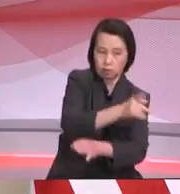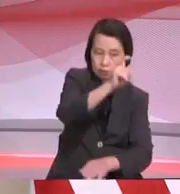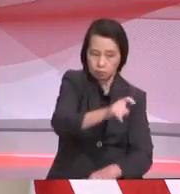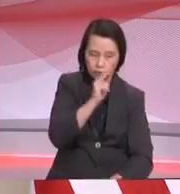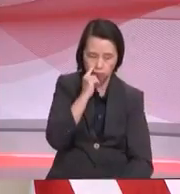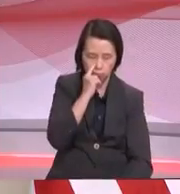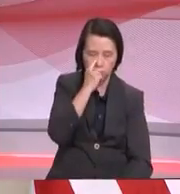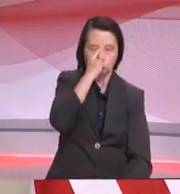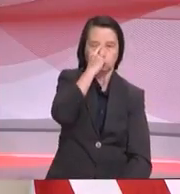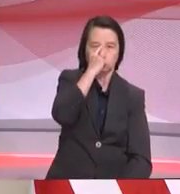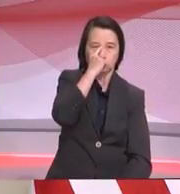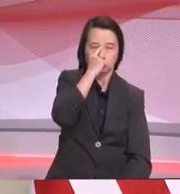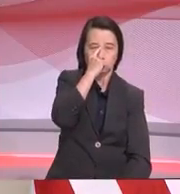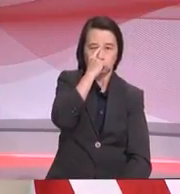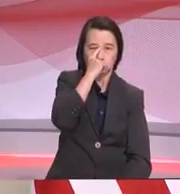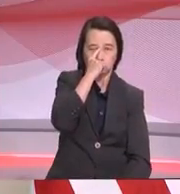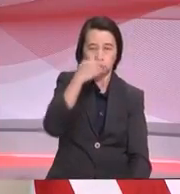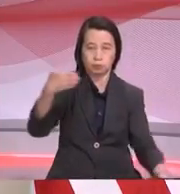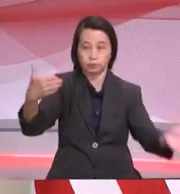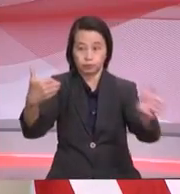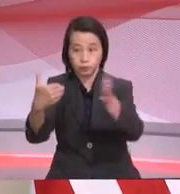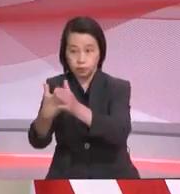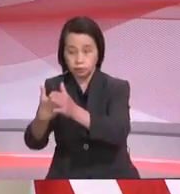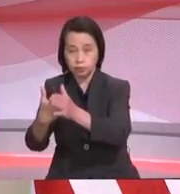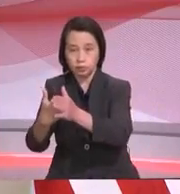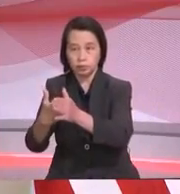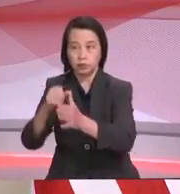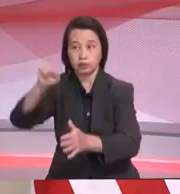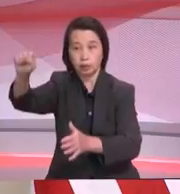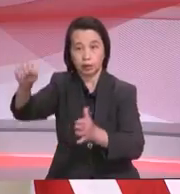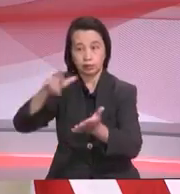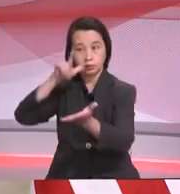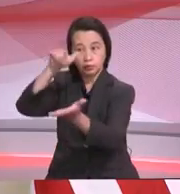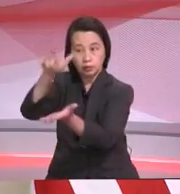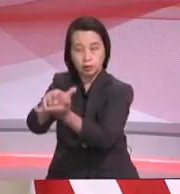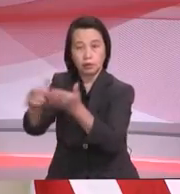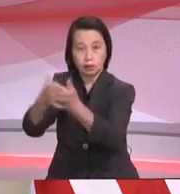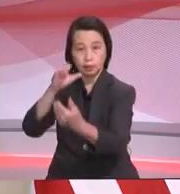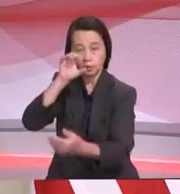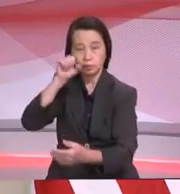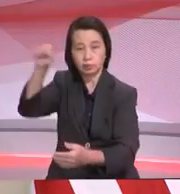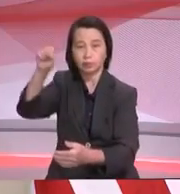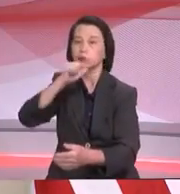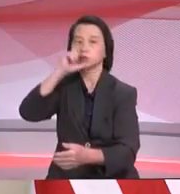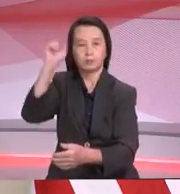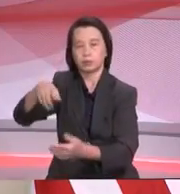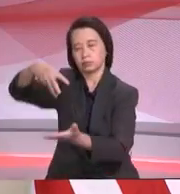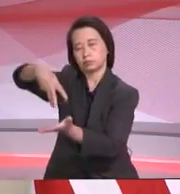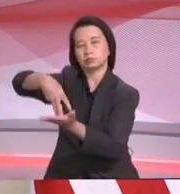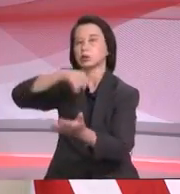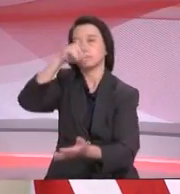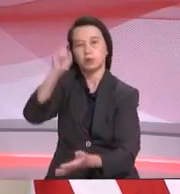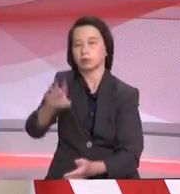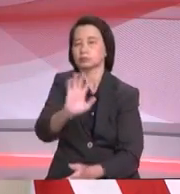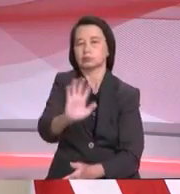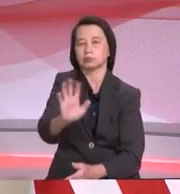test dan bila tiba di Sabah tidak perlu di kuarantin. Bagi pergerakan keluar ke